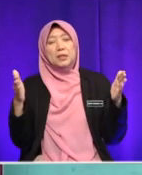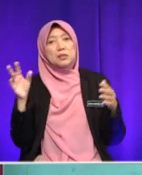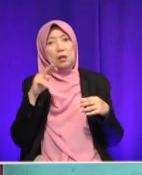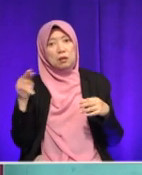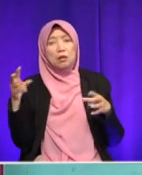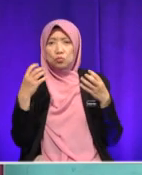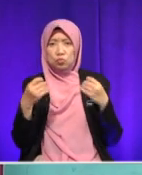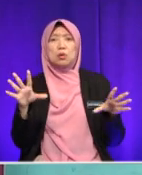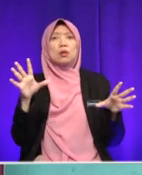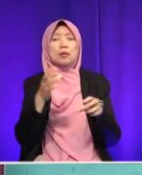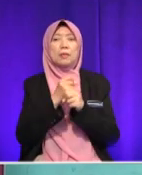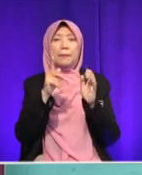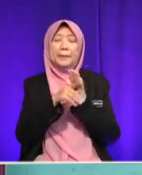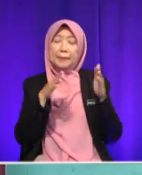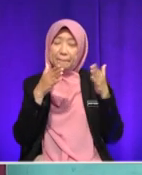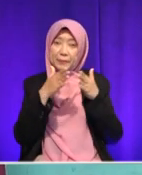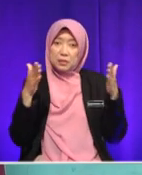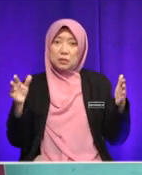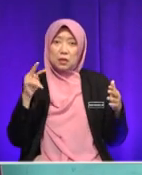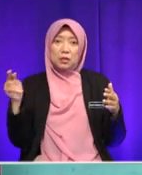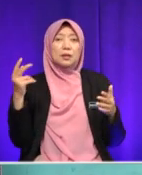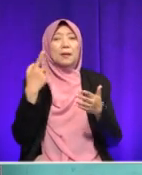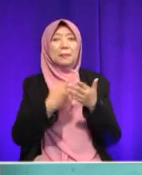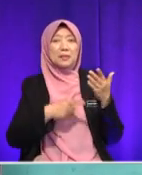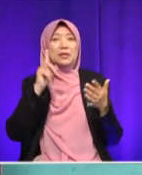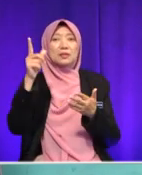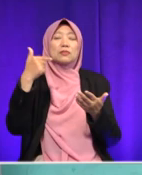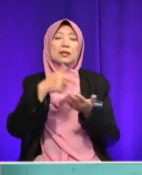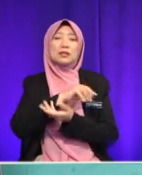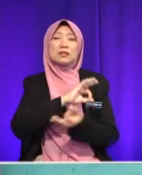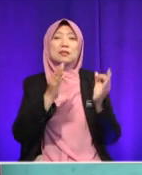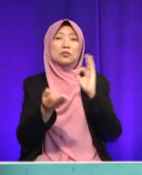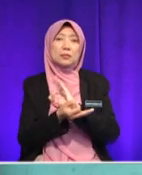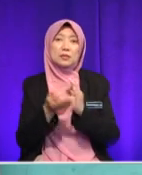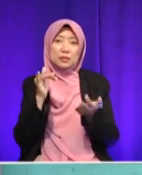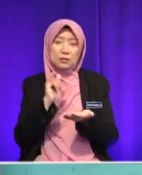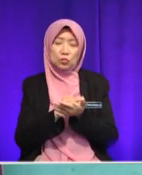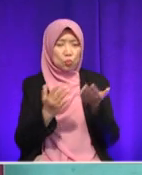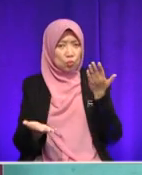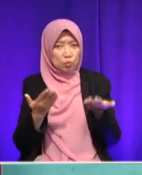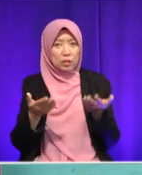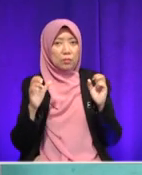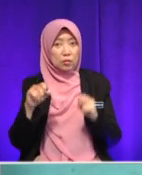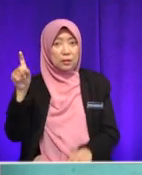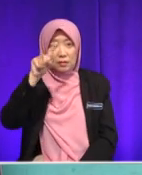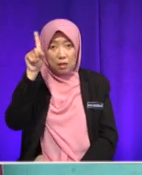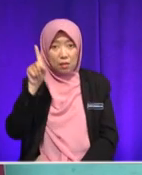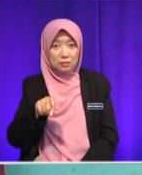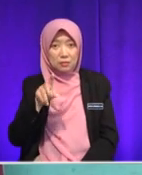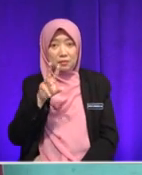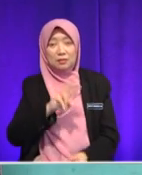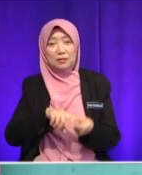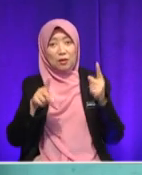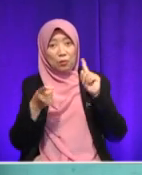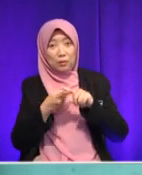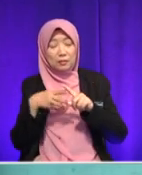dapat pembesaran salah satunya. Jadi apakah satu lagi transformasi itu? Okey, jadi mungkin kita boleh tanya rakan anda yang berada